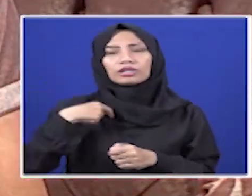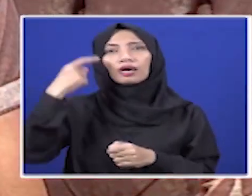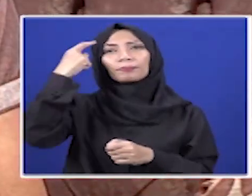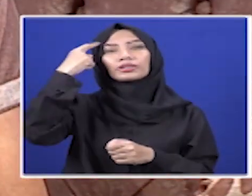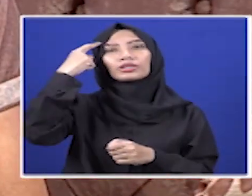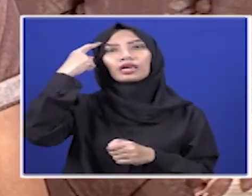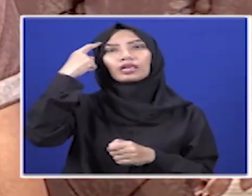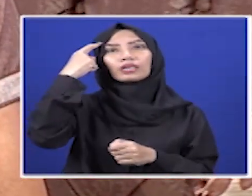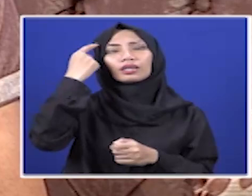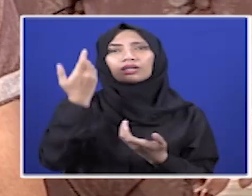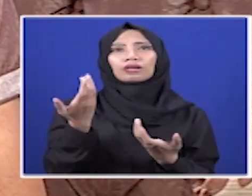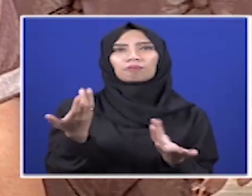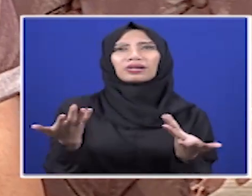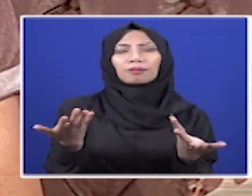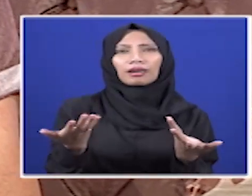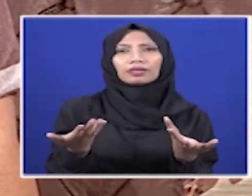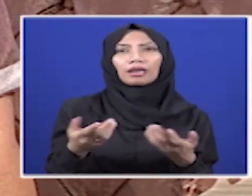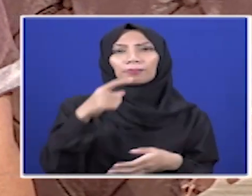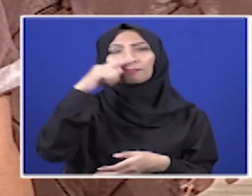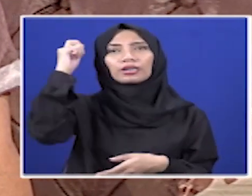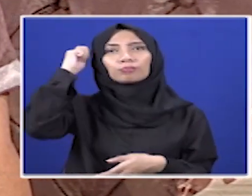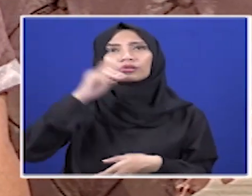dengan suami yang kedua sudah juga